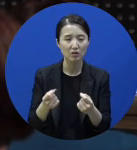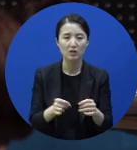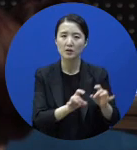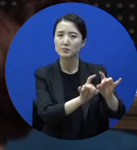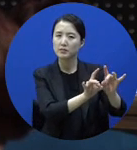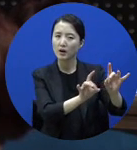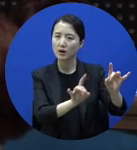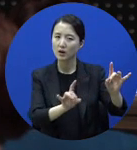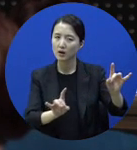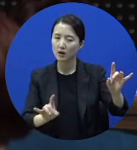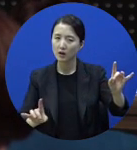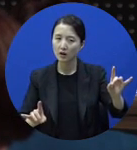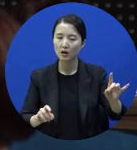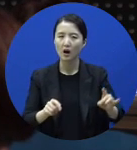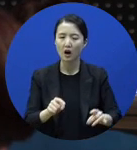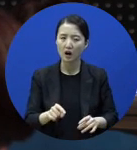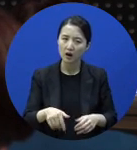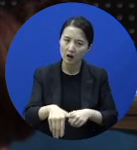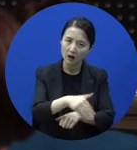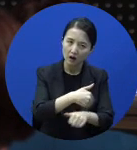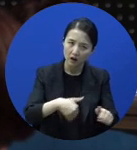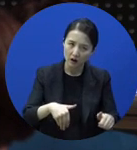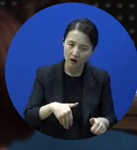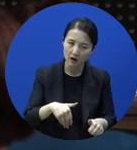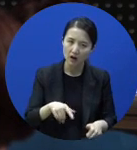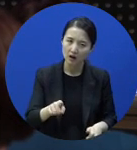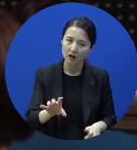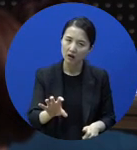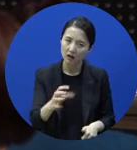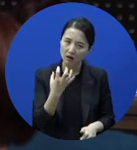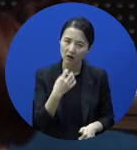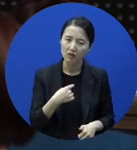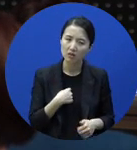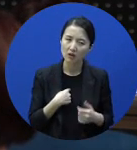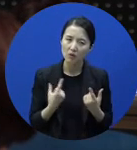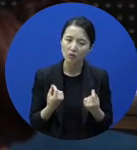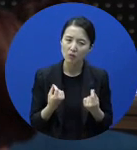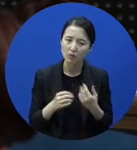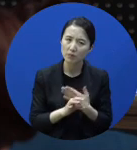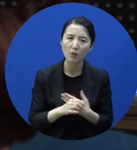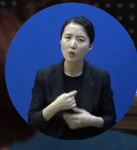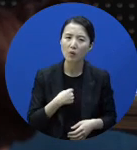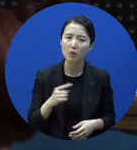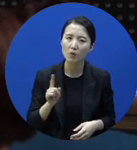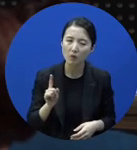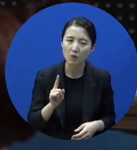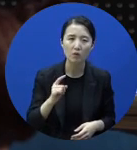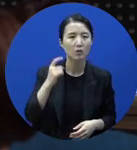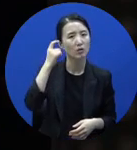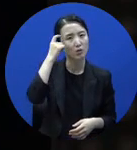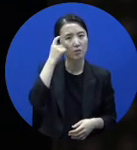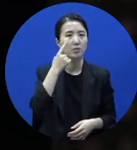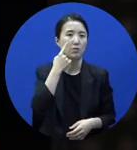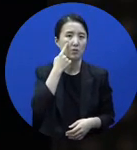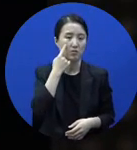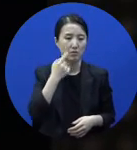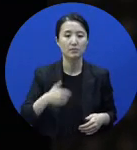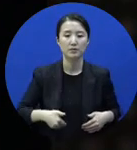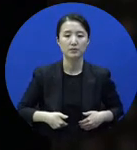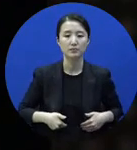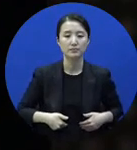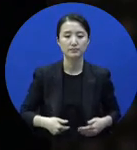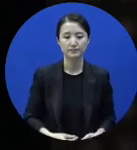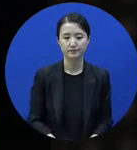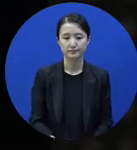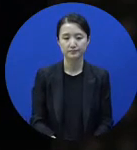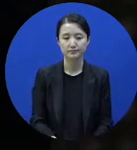좀 해보고 많은 분들하고 이야기를 좀 해보니까 한번 저런 다섯 가지 단계를 한번 해보면 어떨까 싶어요. 첫 번째, 이제 갭이어라는